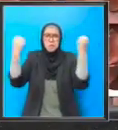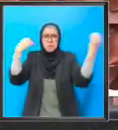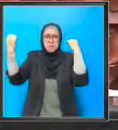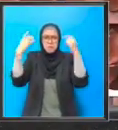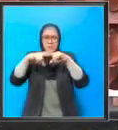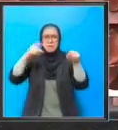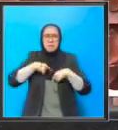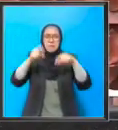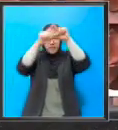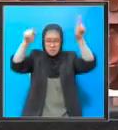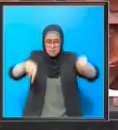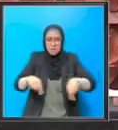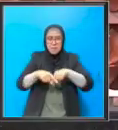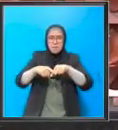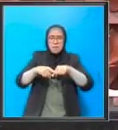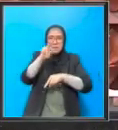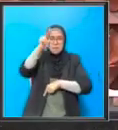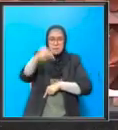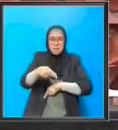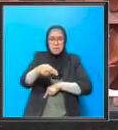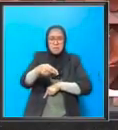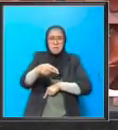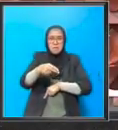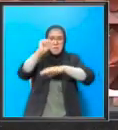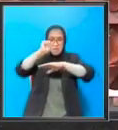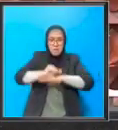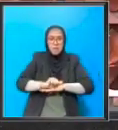convention dan amalan westminster demokrasi